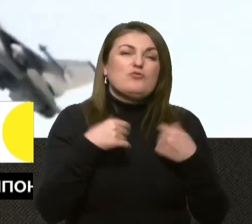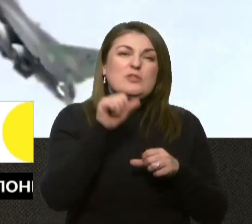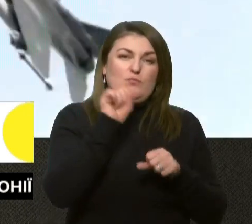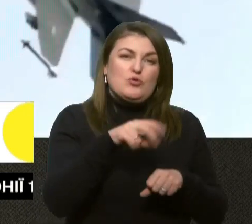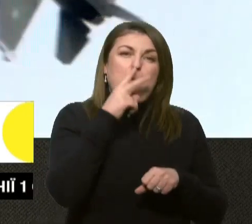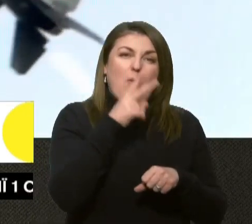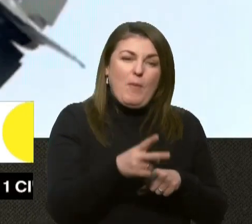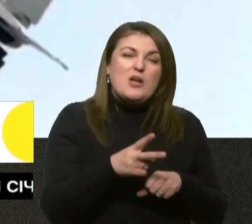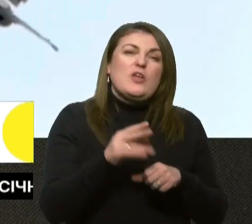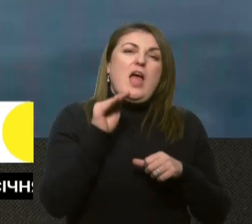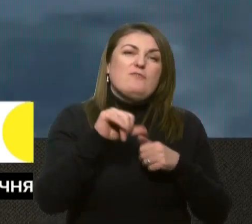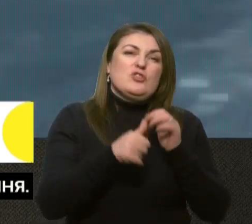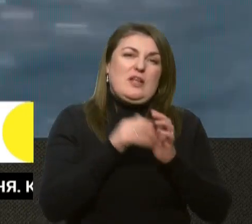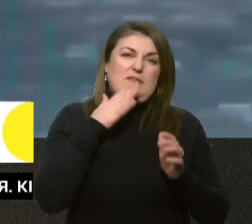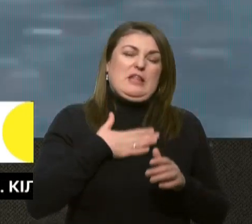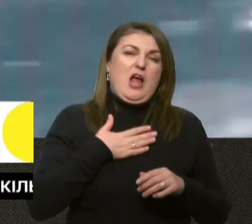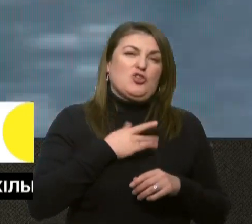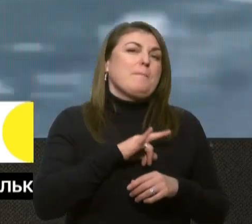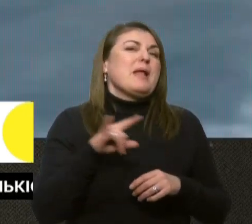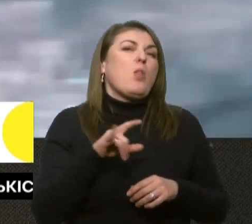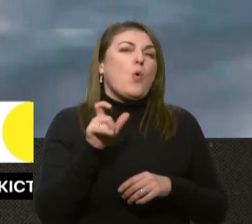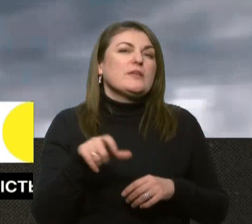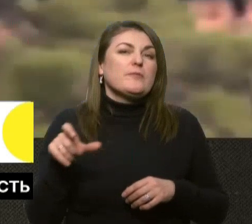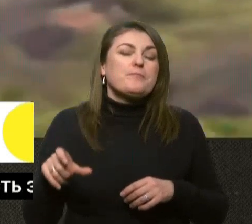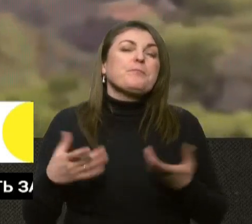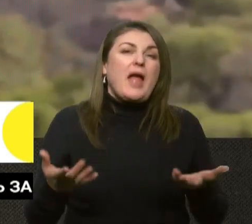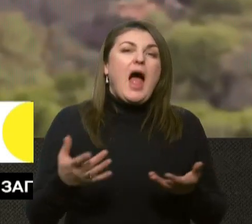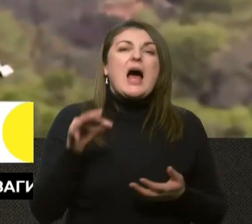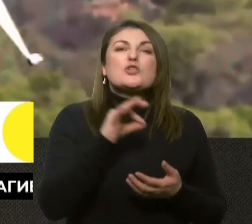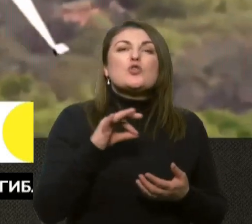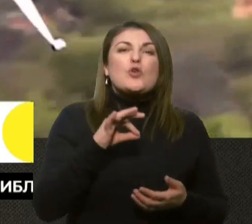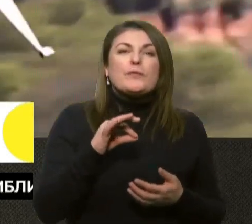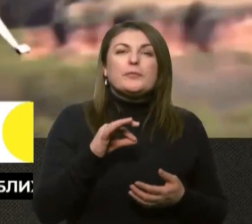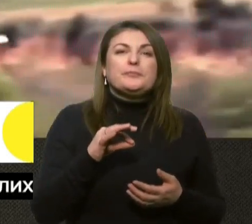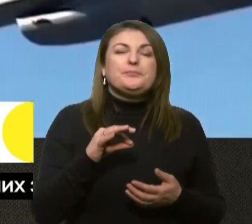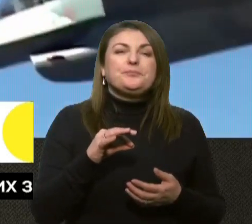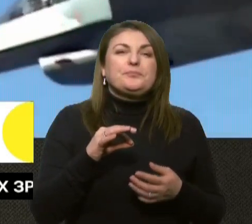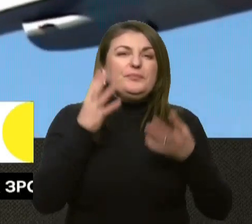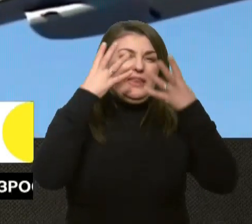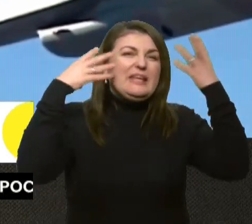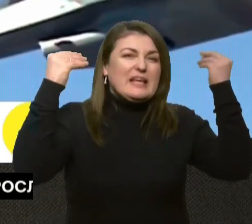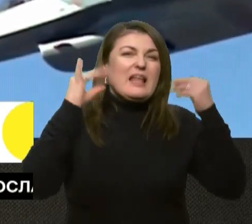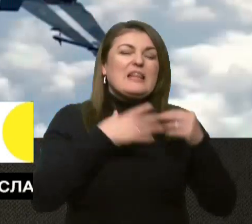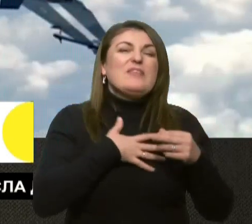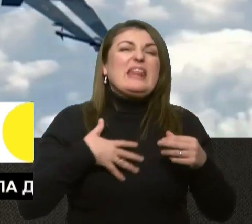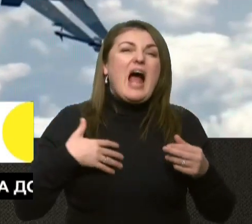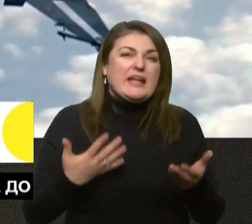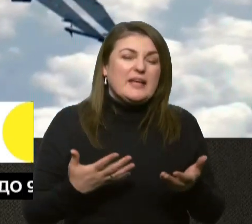побачити на 16-х наших пілотів. А до речі, стосовно Нідерландів і Данії, так